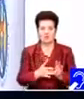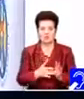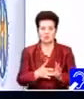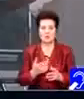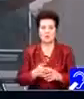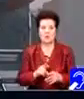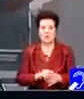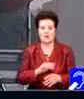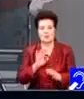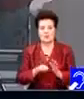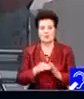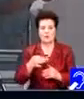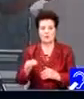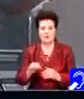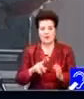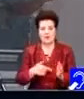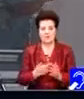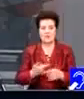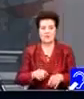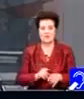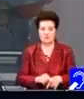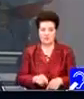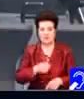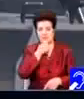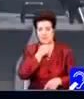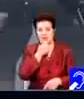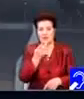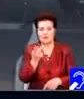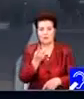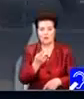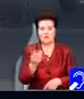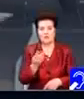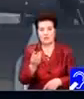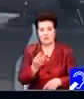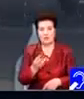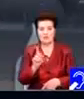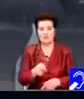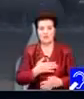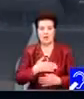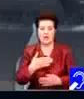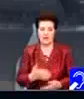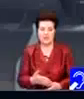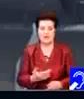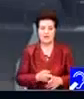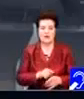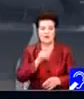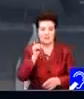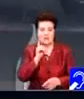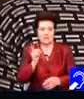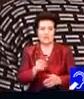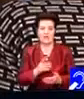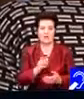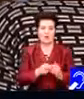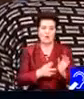opus se află suburbiile capitalei. De asemenea, cetățenii de vârsta a doua și vârsta a treia sunt cei mai activi la urne. Tinerii cu vârste